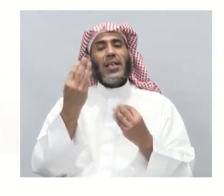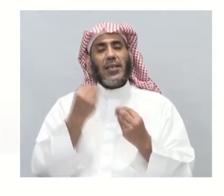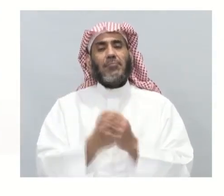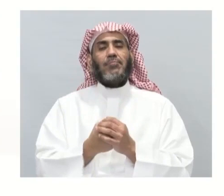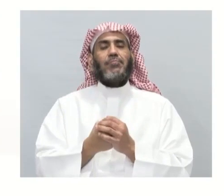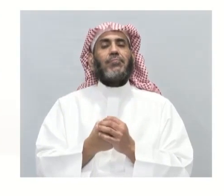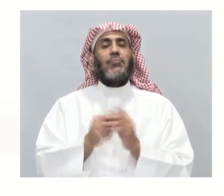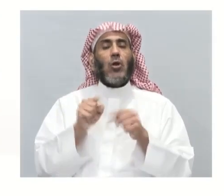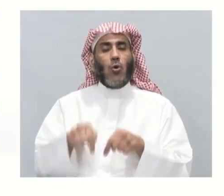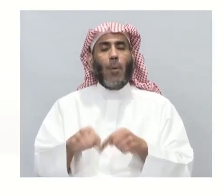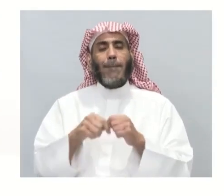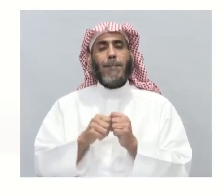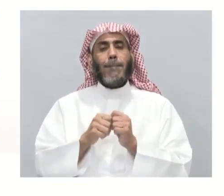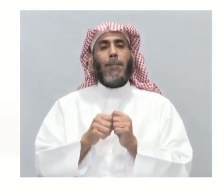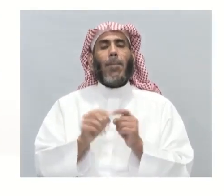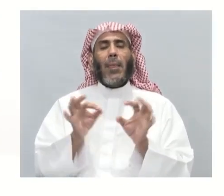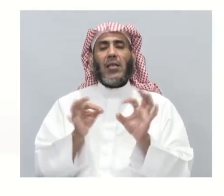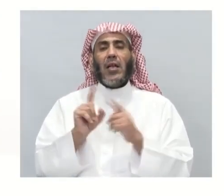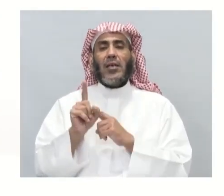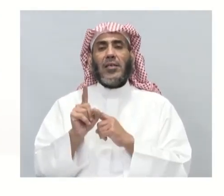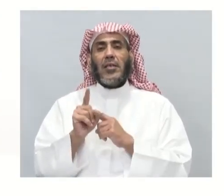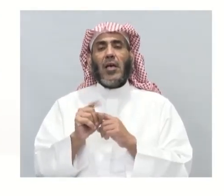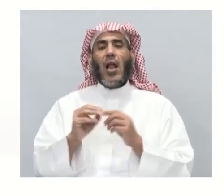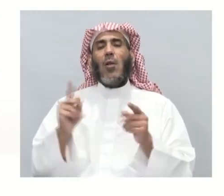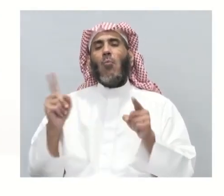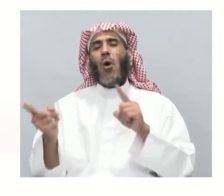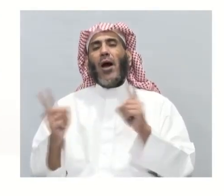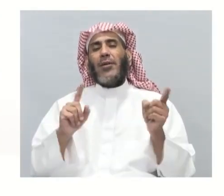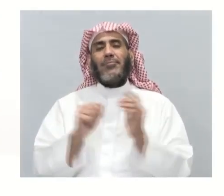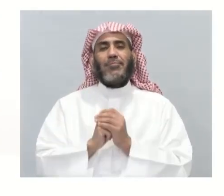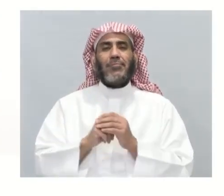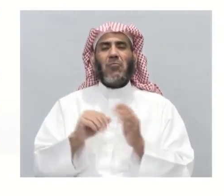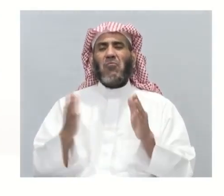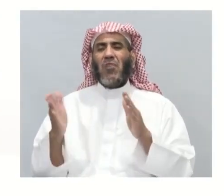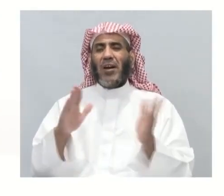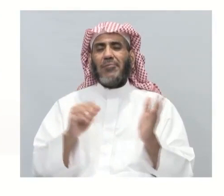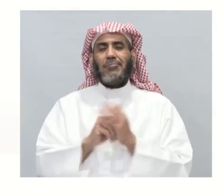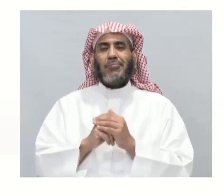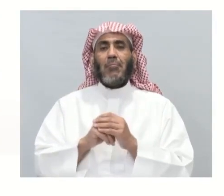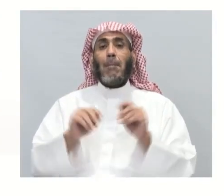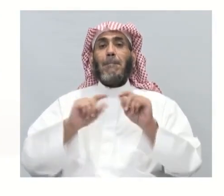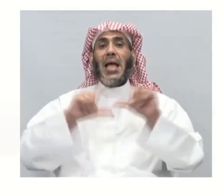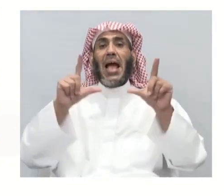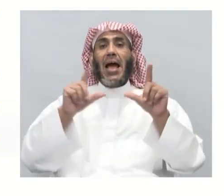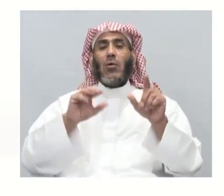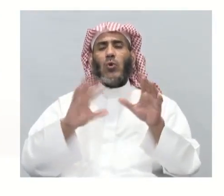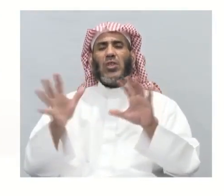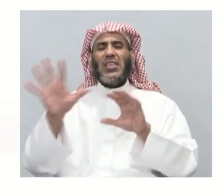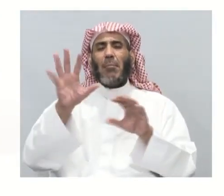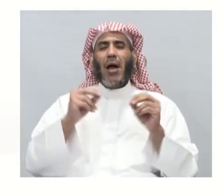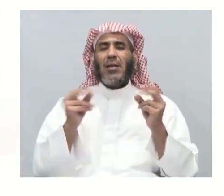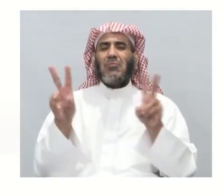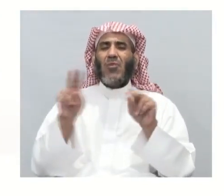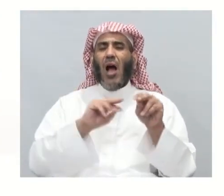والتعليل اليوم ياتي عندنا ما يتعلق بالمقارنه ولاحظ ذكر هنا قال بيان وجوه الشبه